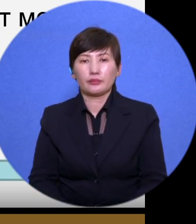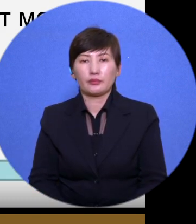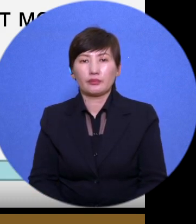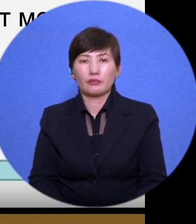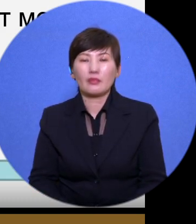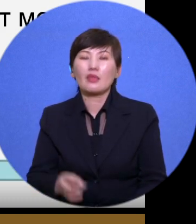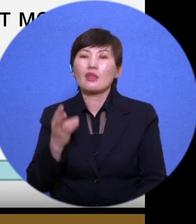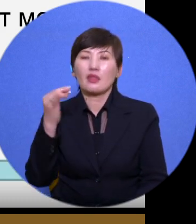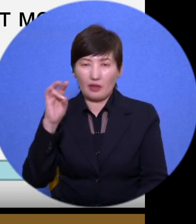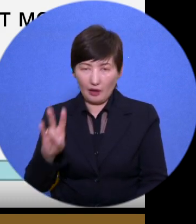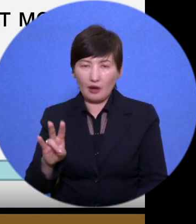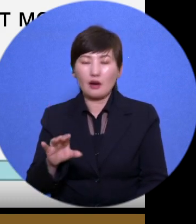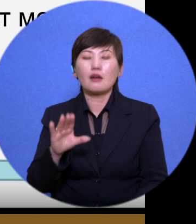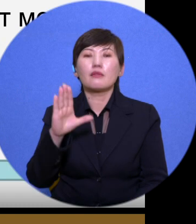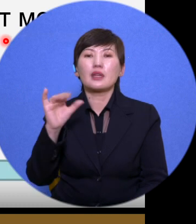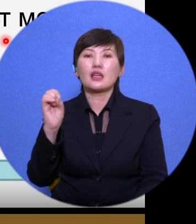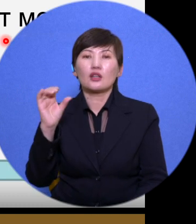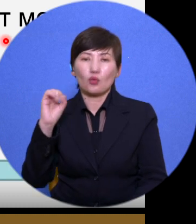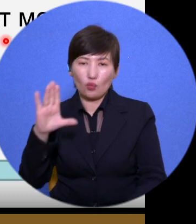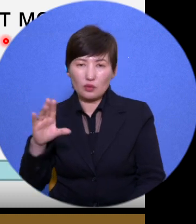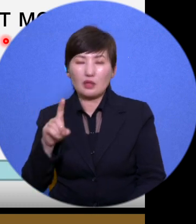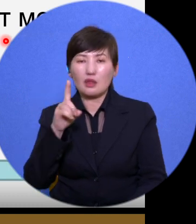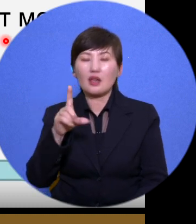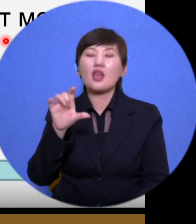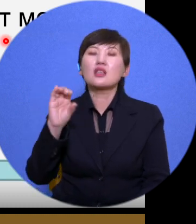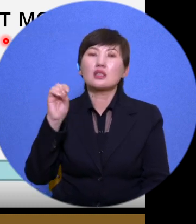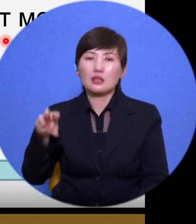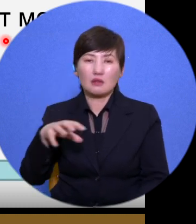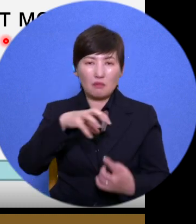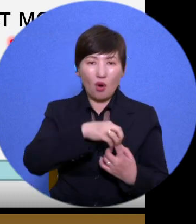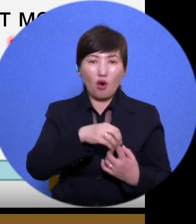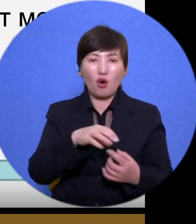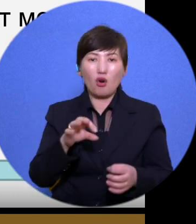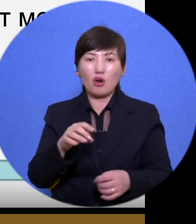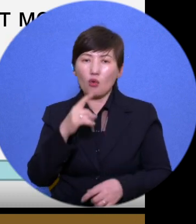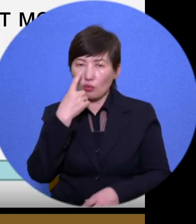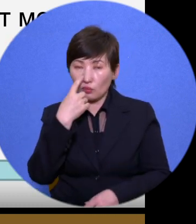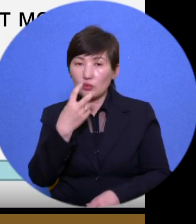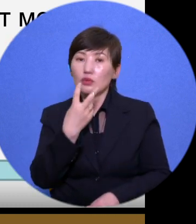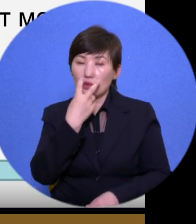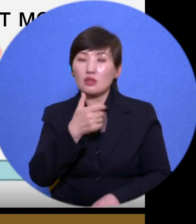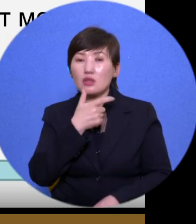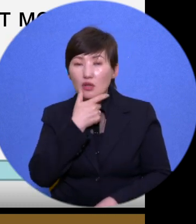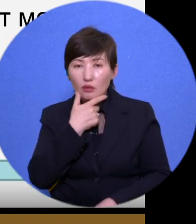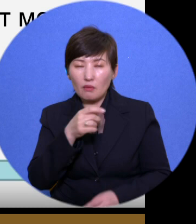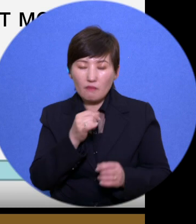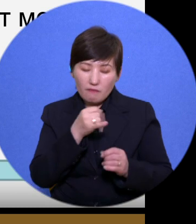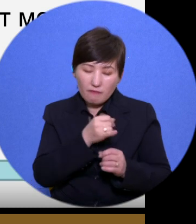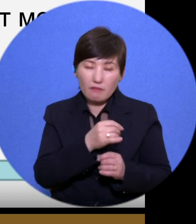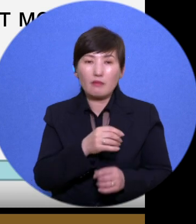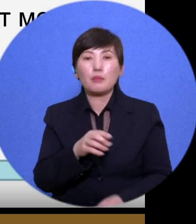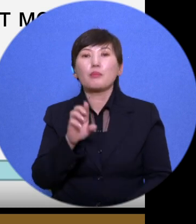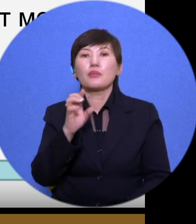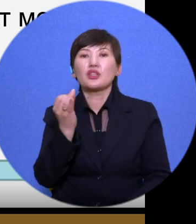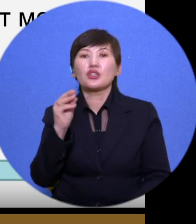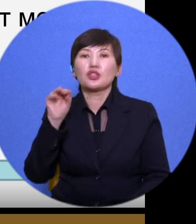За, нэг вирус, нэг эст зэрэг бичил биетнүүд нь нүдэнд үзэгддэггүй амьд биеийг бид нар бичил биетэн гэж нэрлэдэг, тийм ээ. А энийг